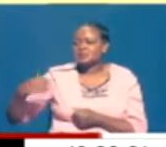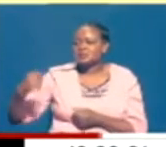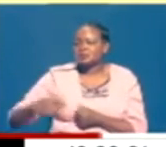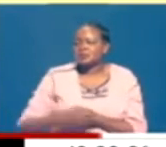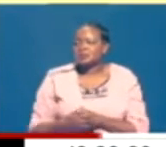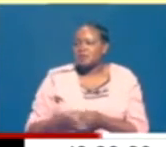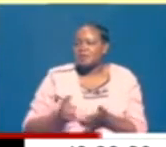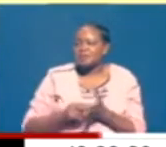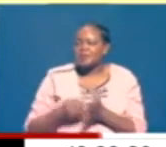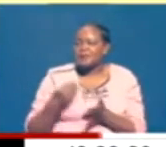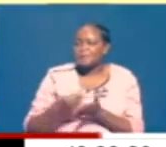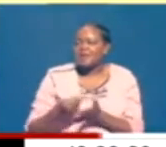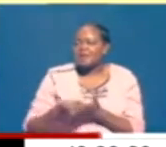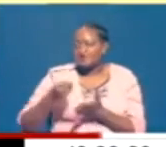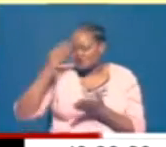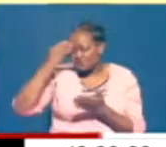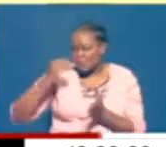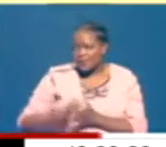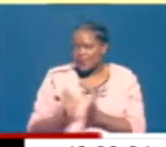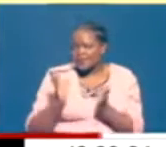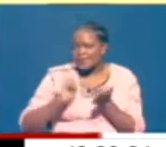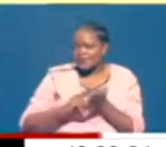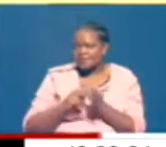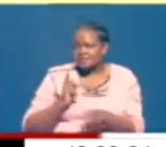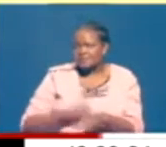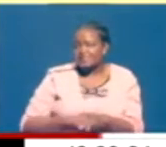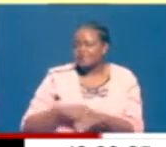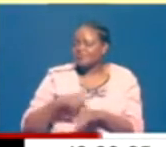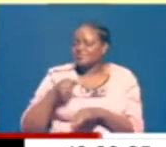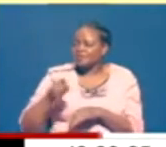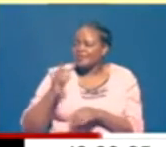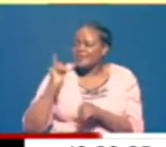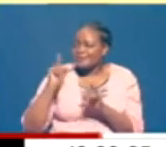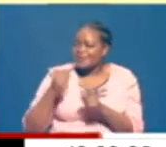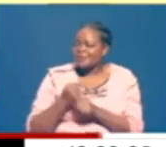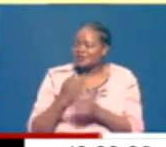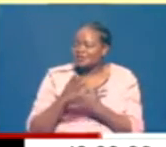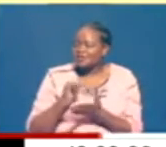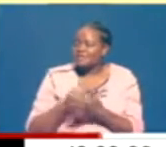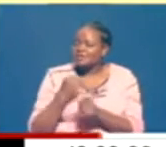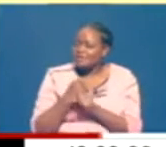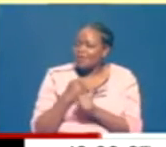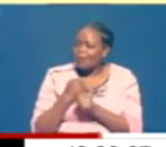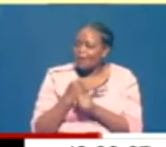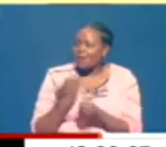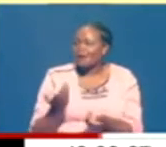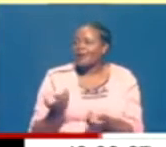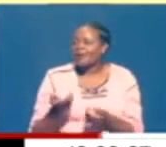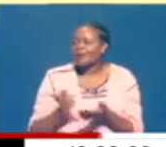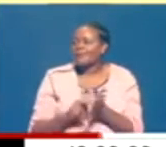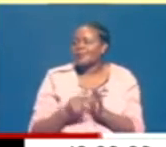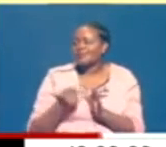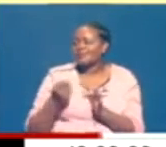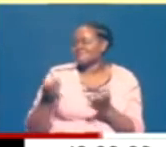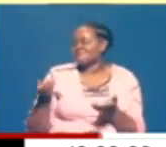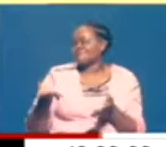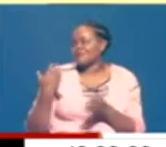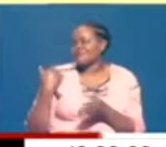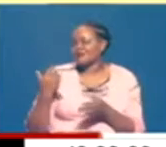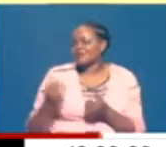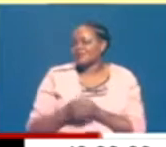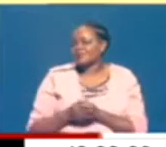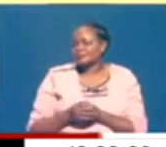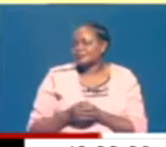na hiyo ni pesa ya umma. So wakati wako pale lazima wahakikishe kwamba wanafanya zile vitendo. So kwa sababu hakukuwa na ile njia ama